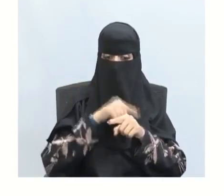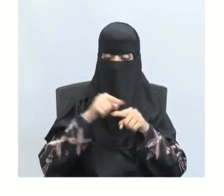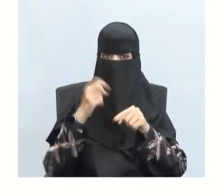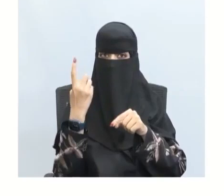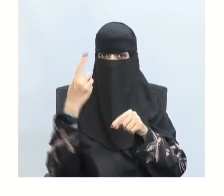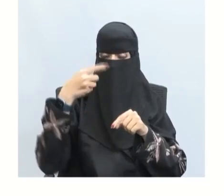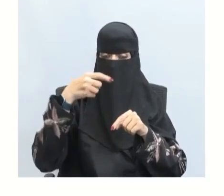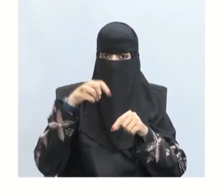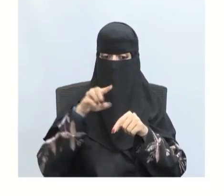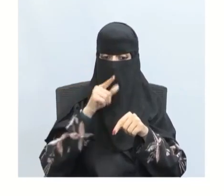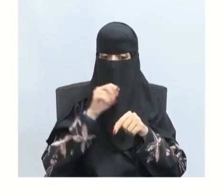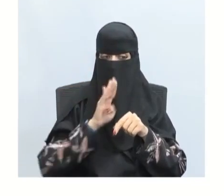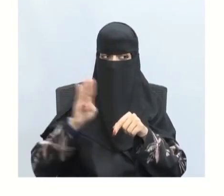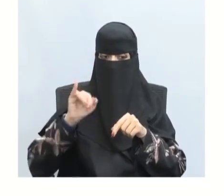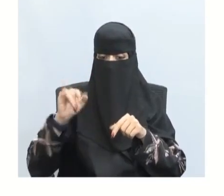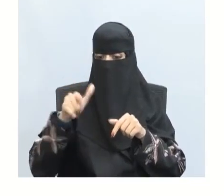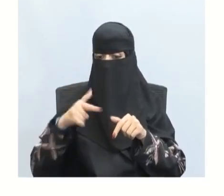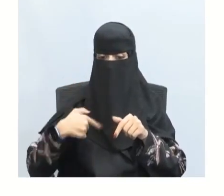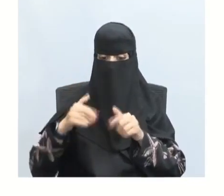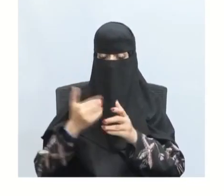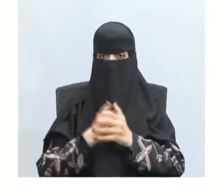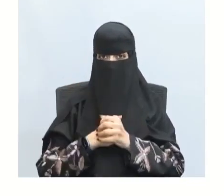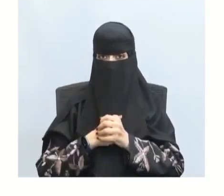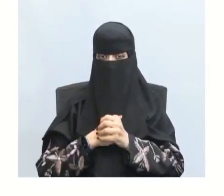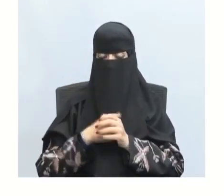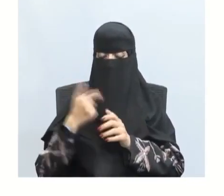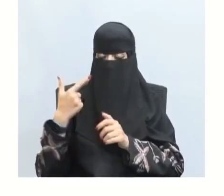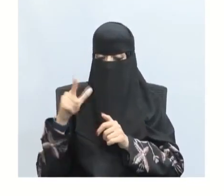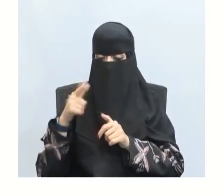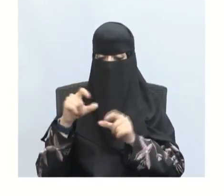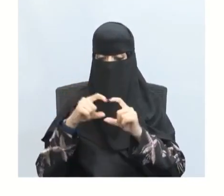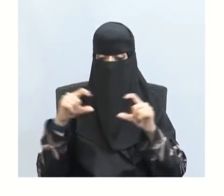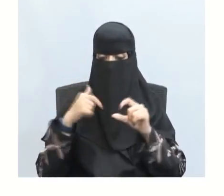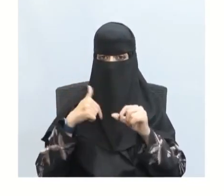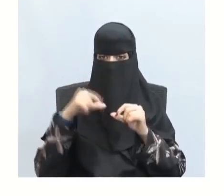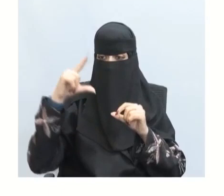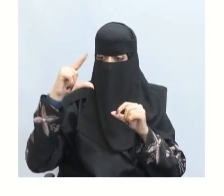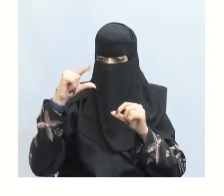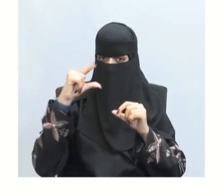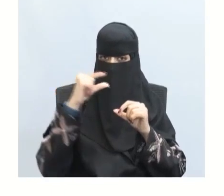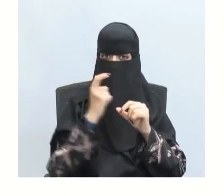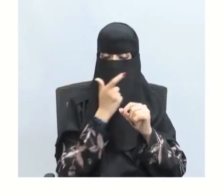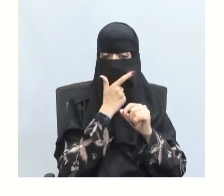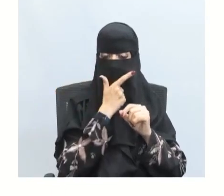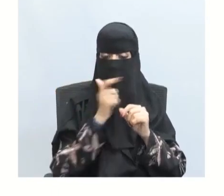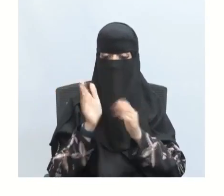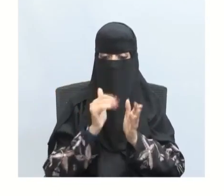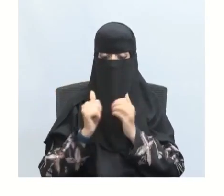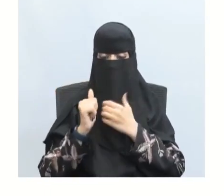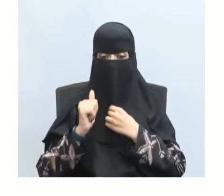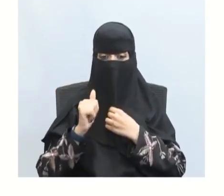10000 كيلومتر احسنتم هي عباره عن الاقزام